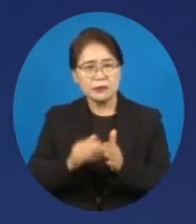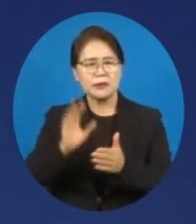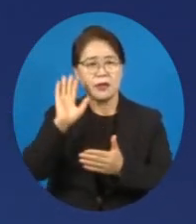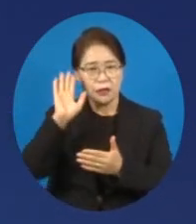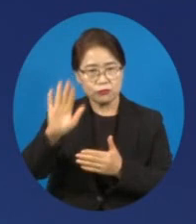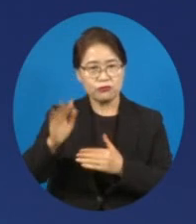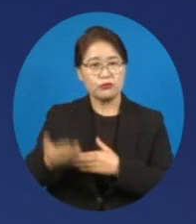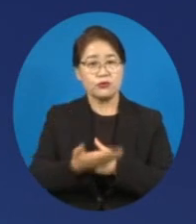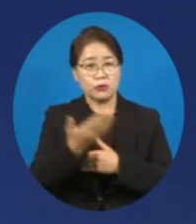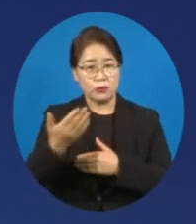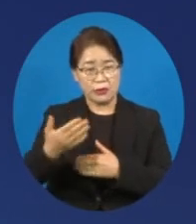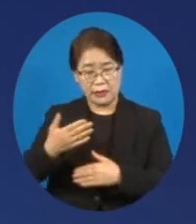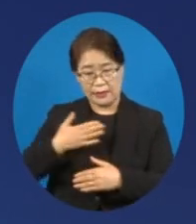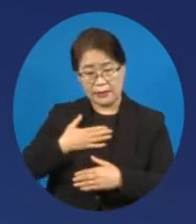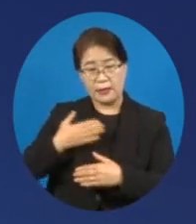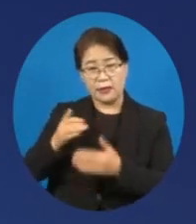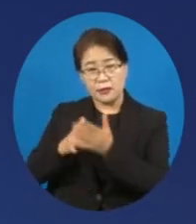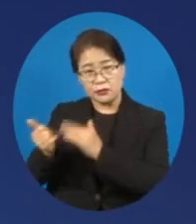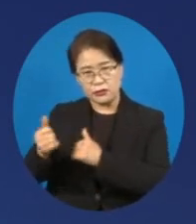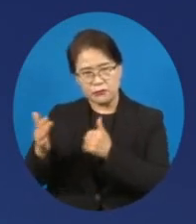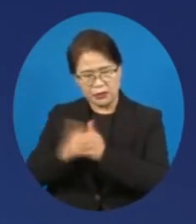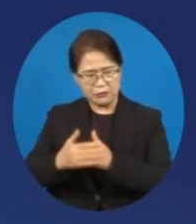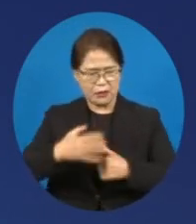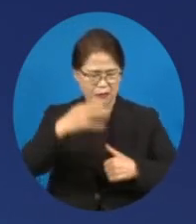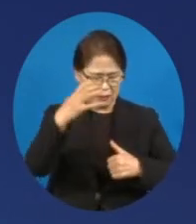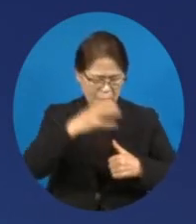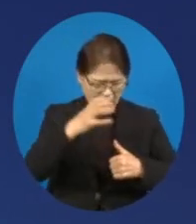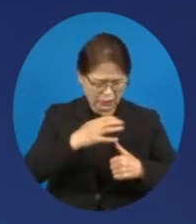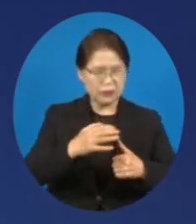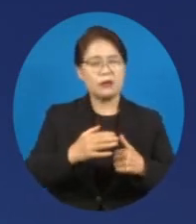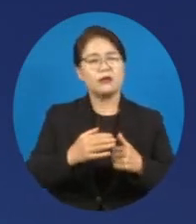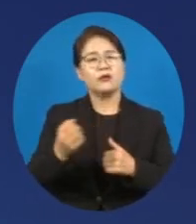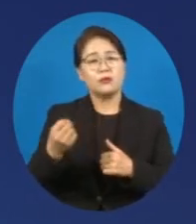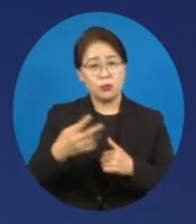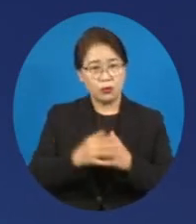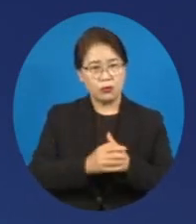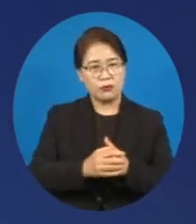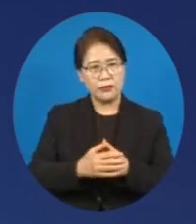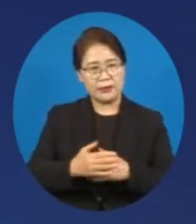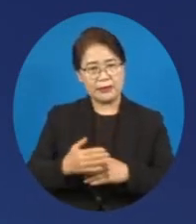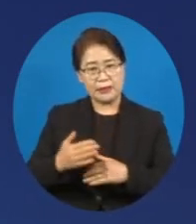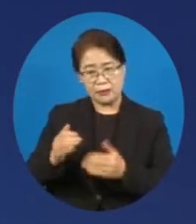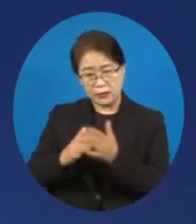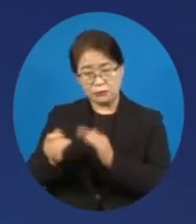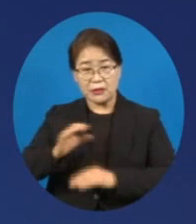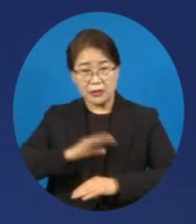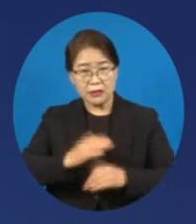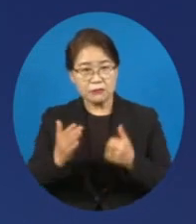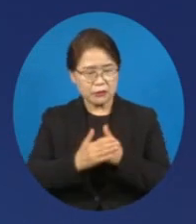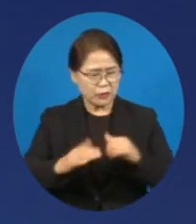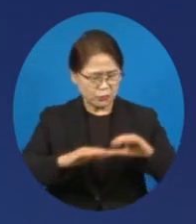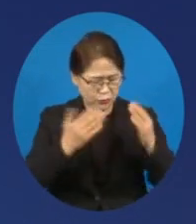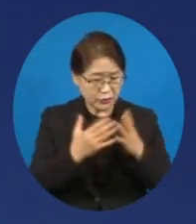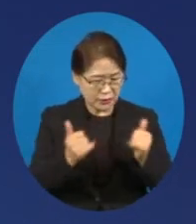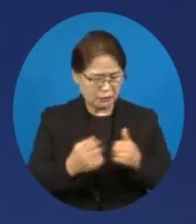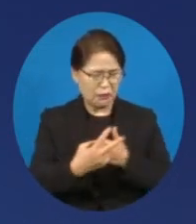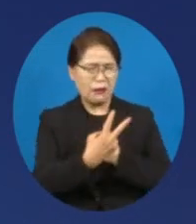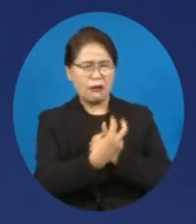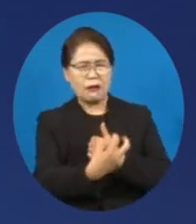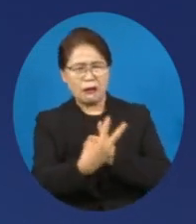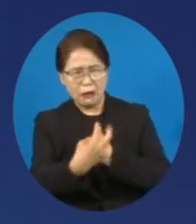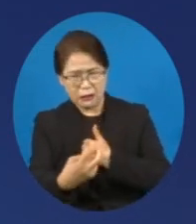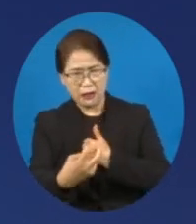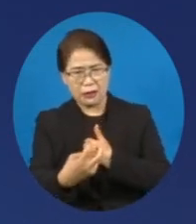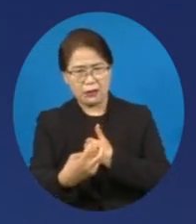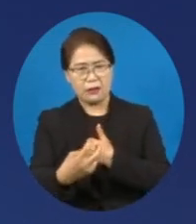너희가 나로 인해서 핍박을 받게 될 것이고 나의 이름으로 말미암아 모든 사람으로 미움을 받게 될